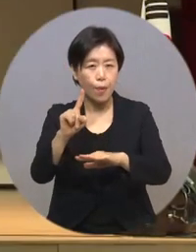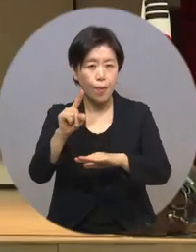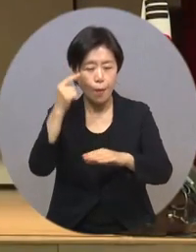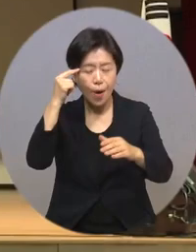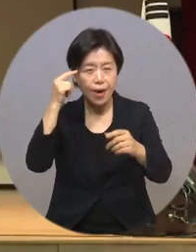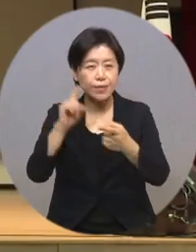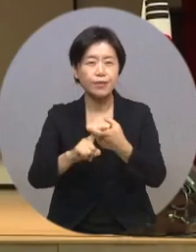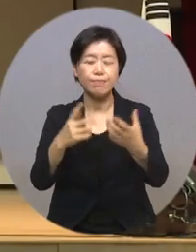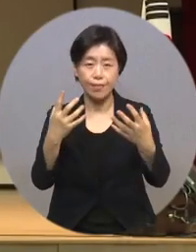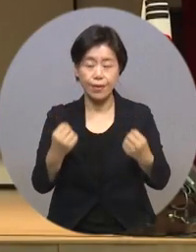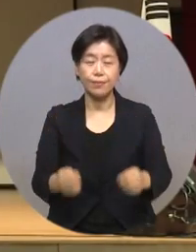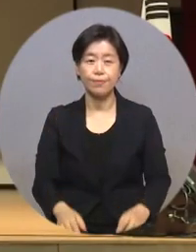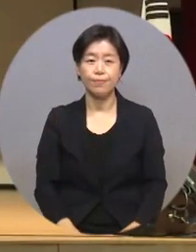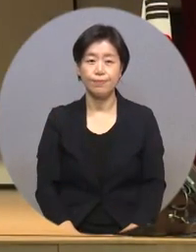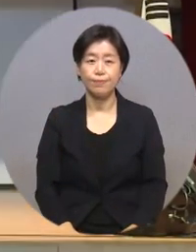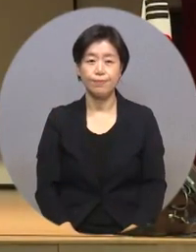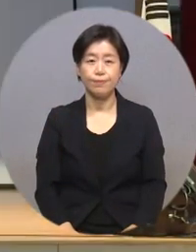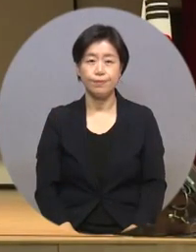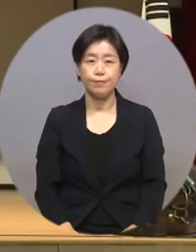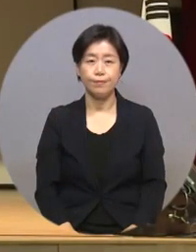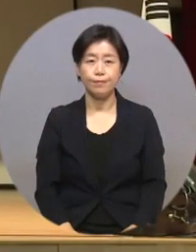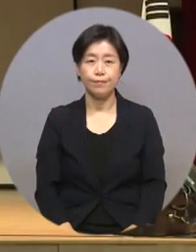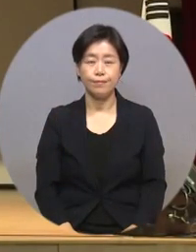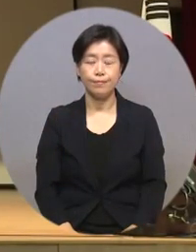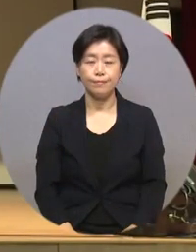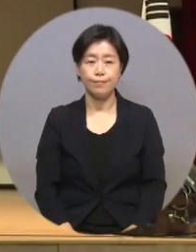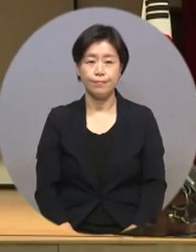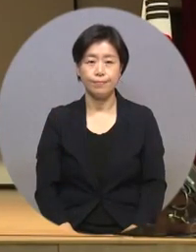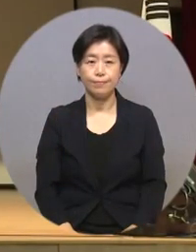모아지고 있습니다 복지티비뉴스 이영춘입니다